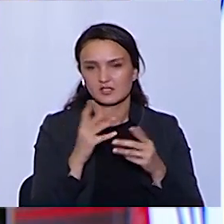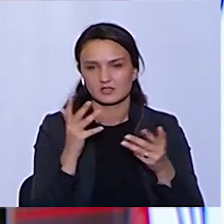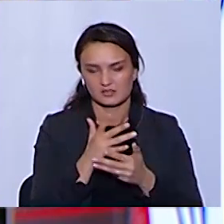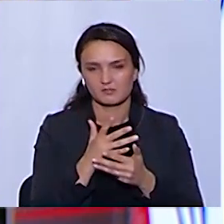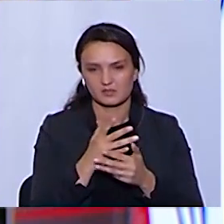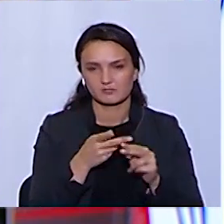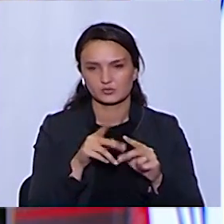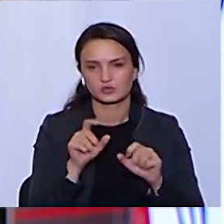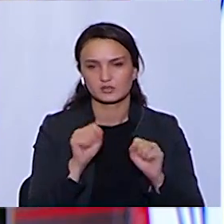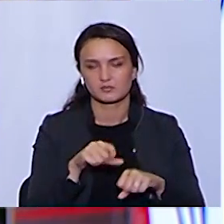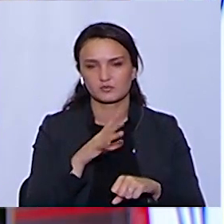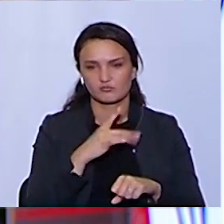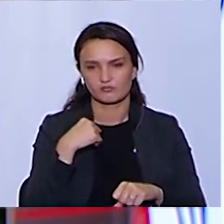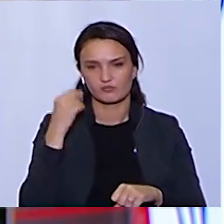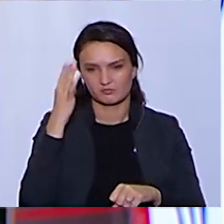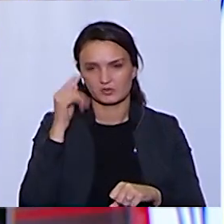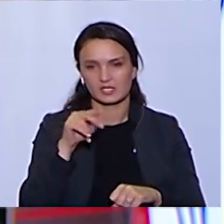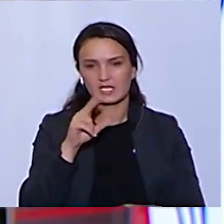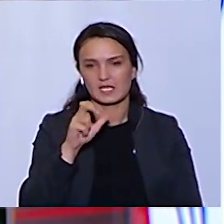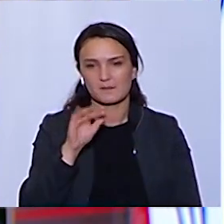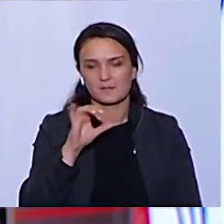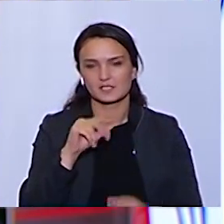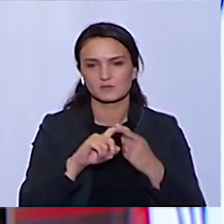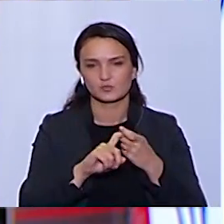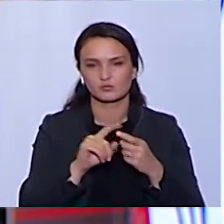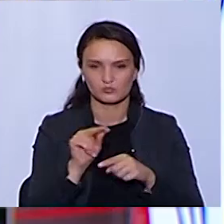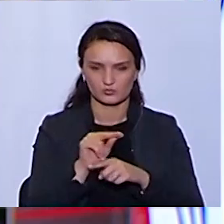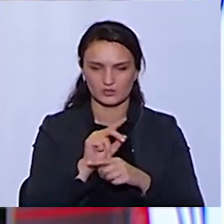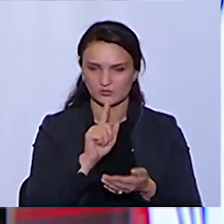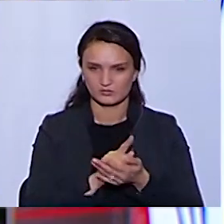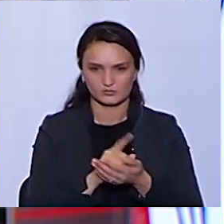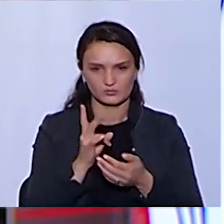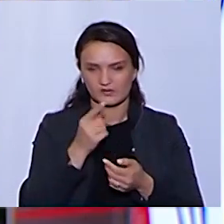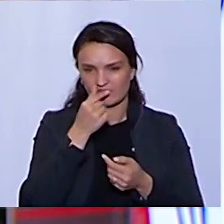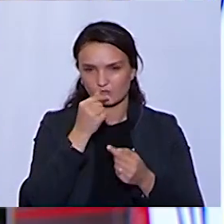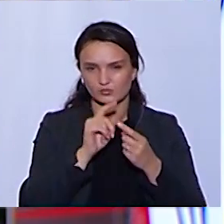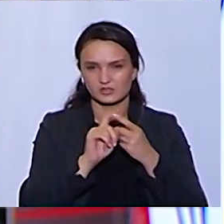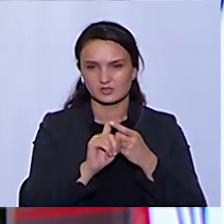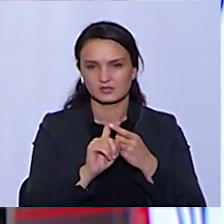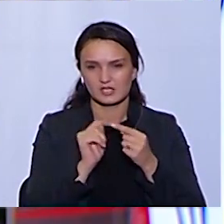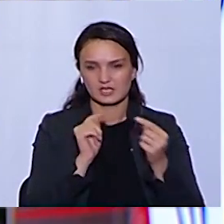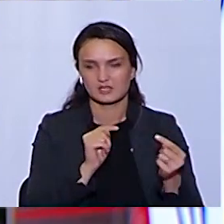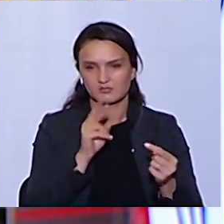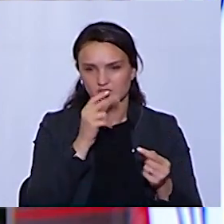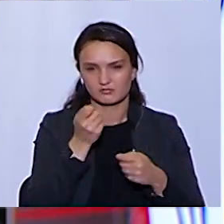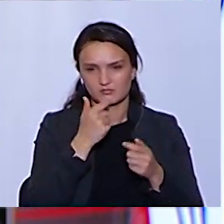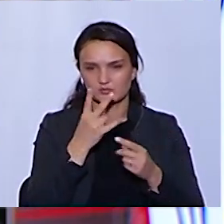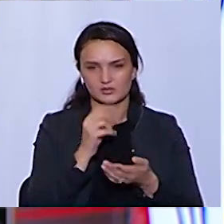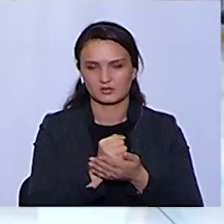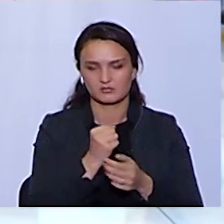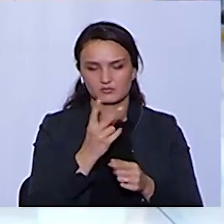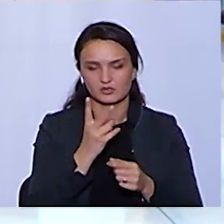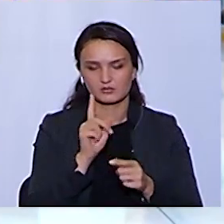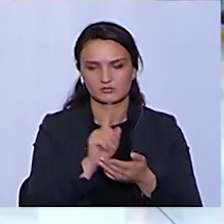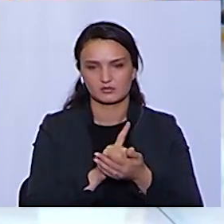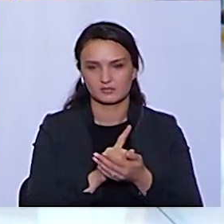მიდამოა, მაშინ შეიძლება ჩვენ ვიფიქროთ, რომ აქ არის ჰერპესული ინფექცია, მკურნალობაში აუცილებლად ანტივირუსული პრეპარატი უნდა ჩაერთოს.